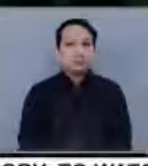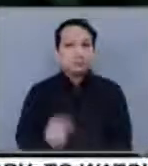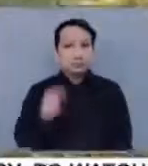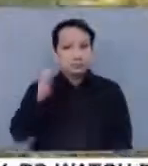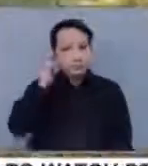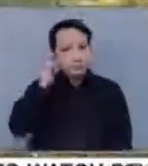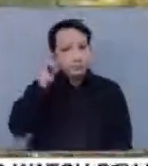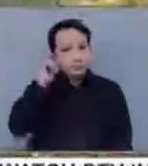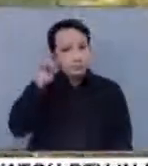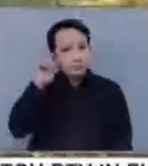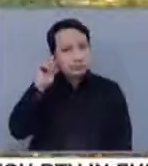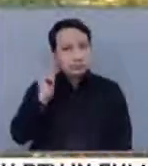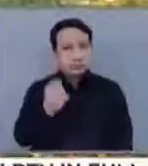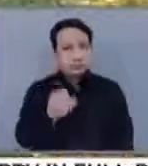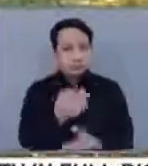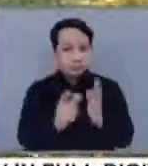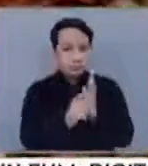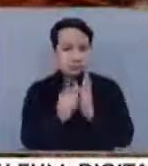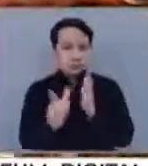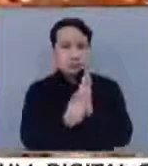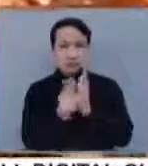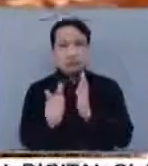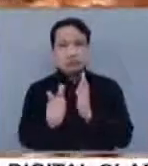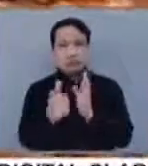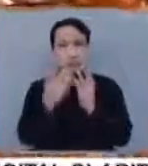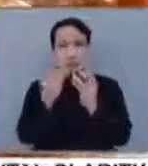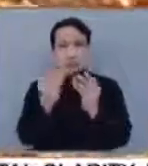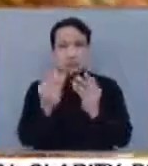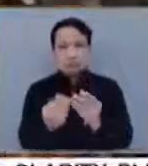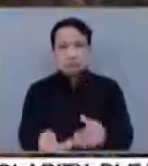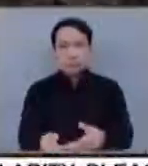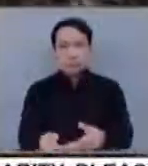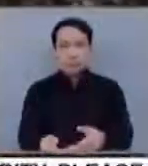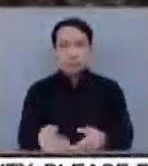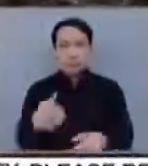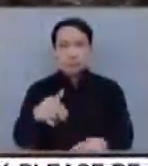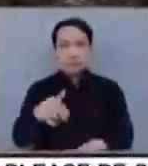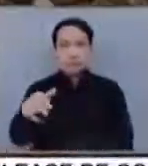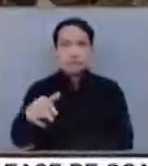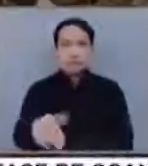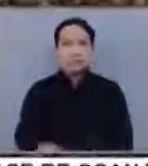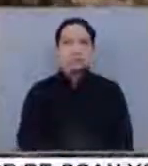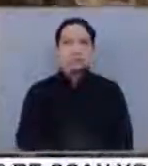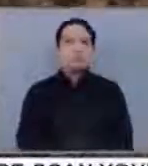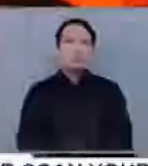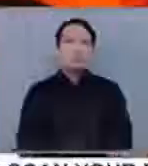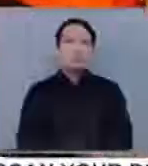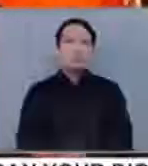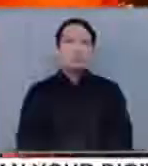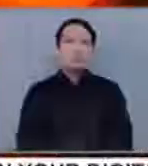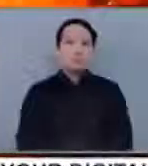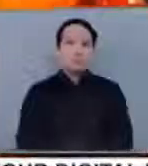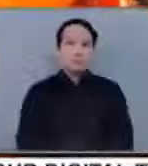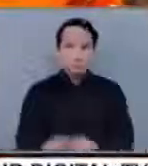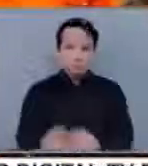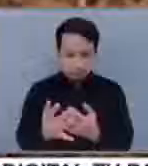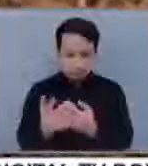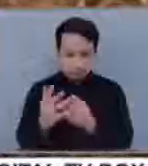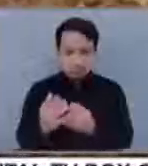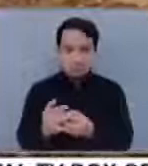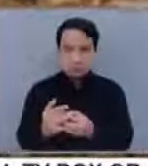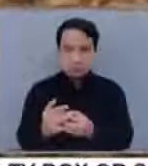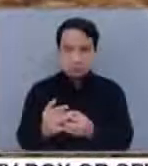Ang ilang dahon kapag nalalaglag, dinadaan-daanan lang. Ginagawang pansiga, o di kaya naman